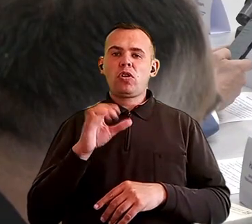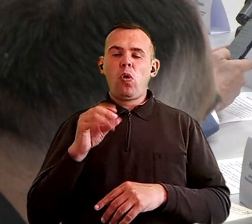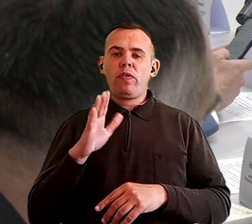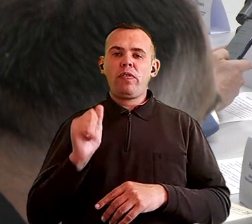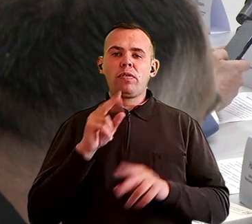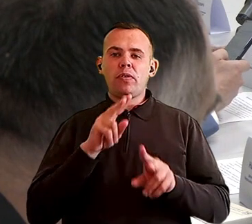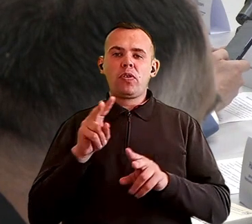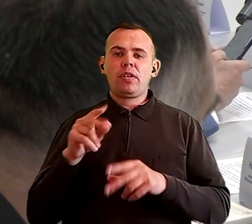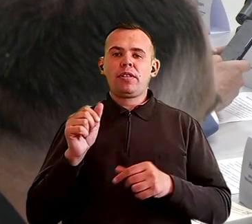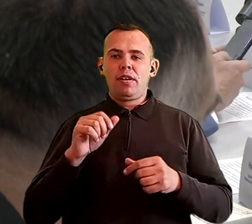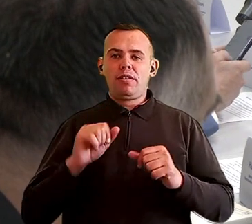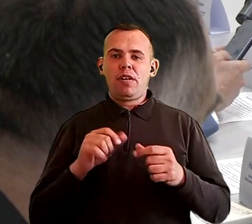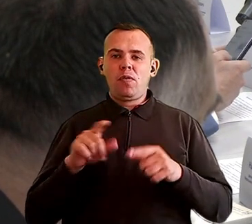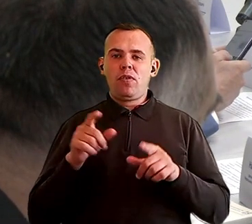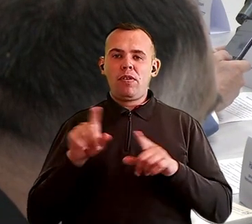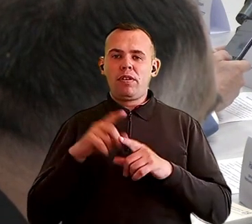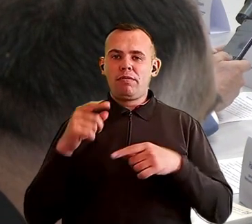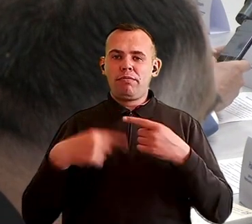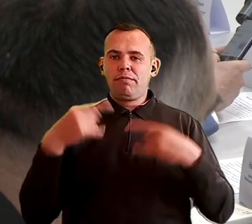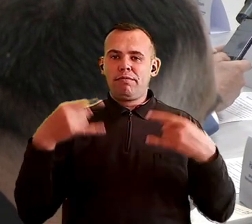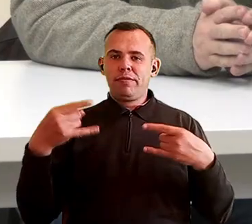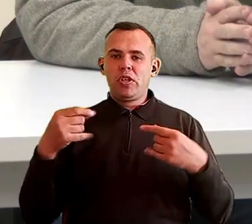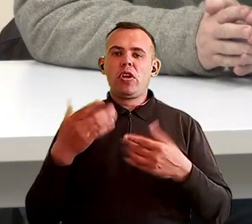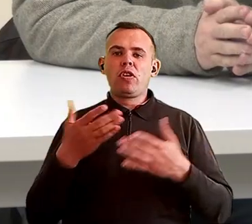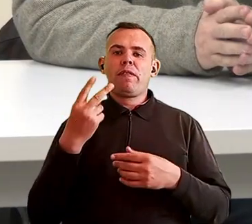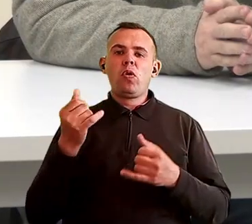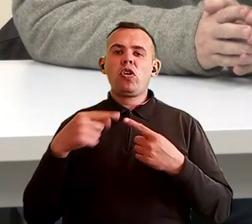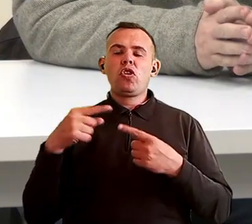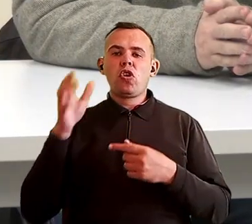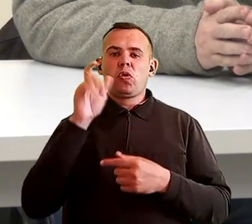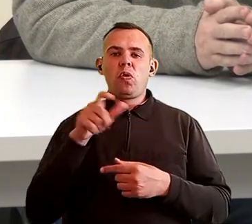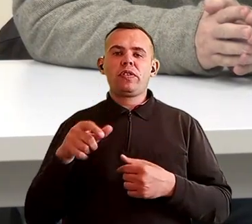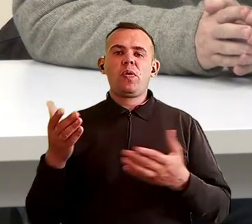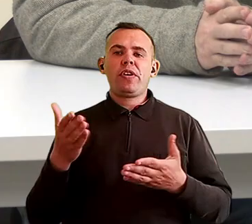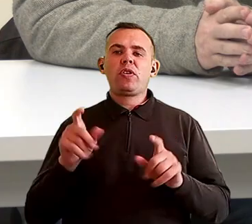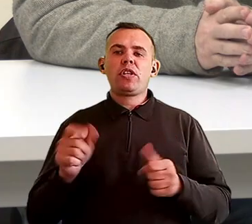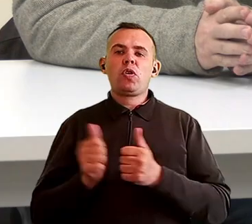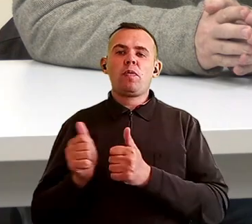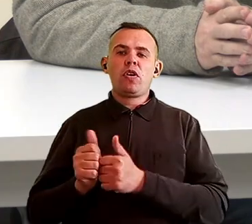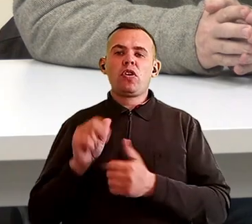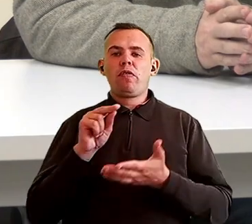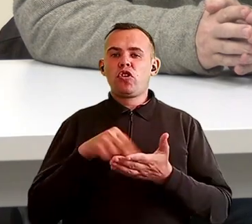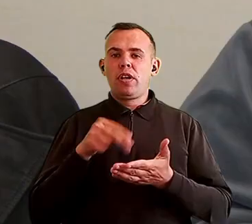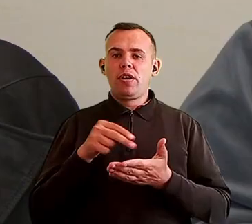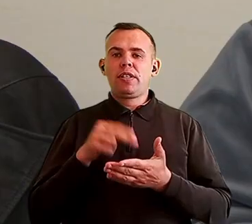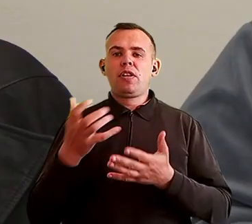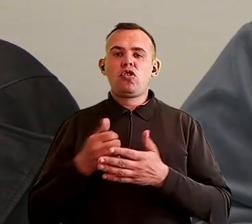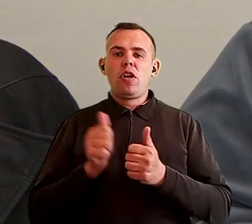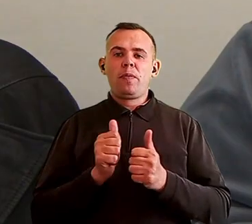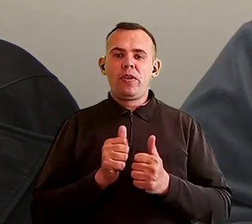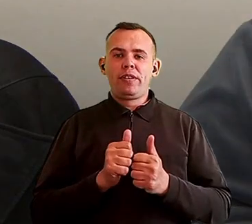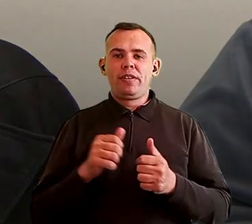на екрані монітору. Вона, як і двоє інших науковців, які сидять поруч, в Черкасах знайшли порятунок від війни. Ну,